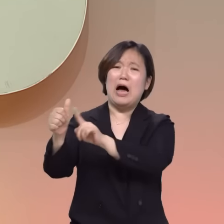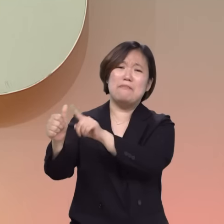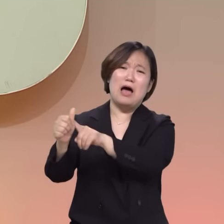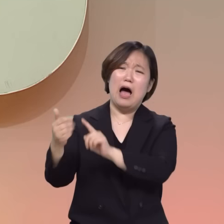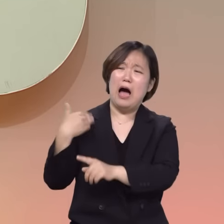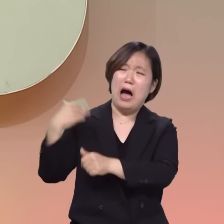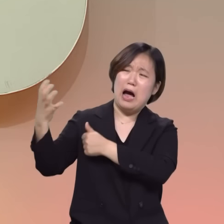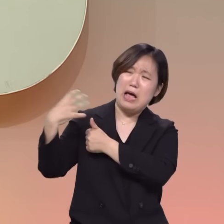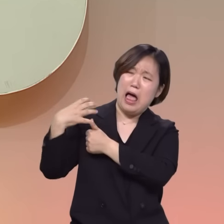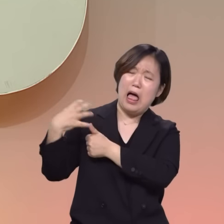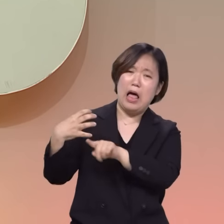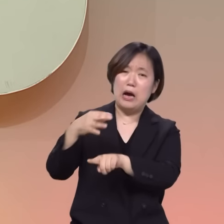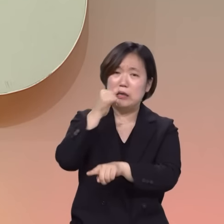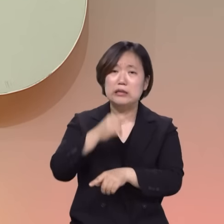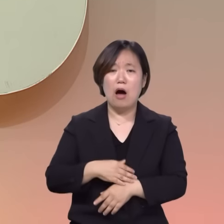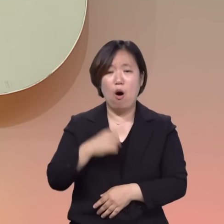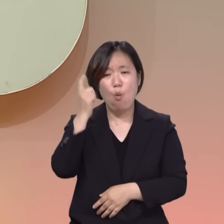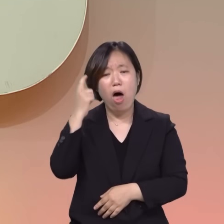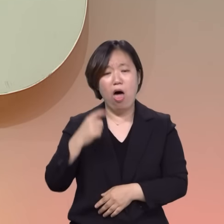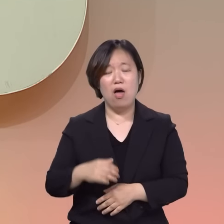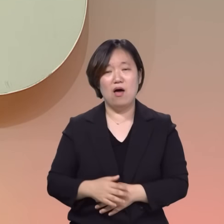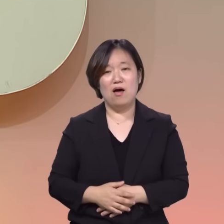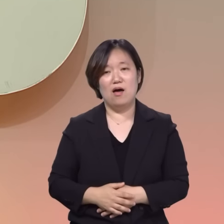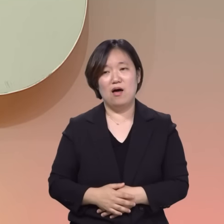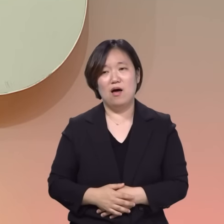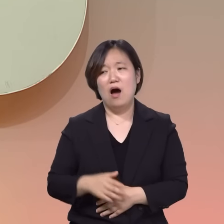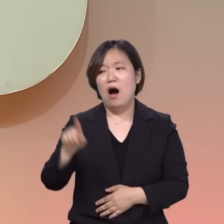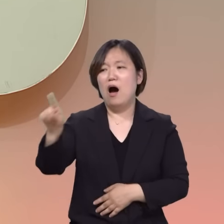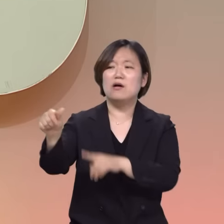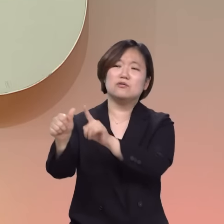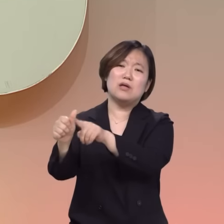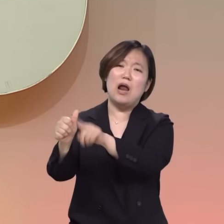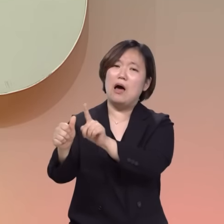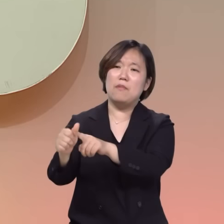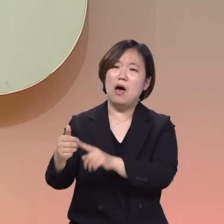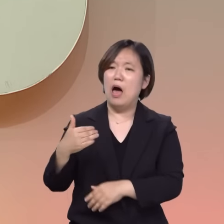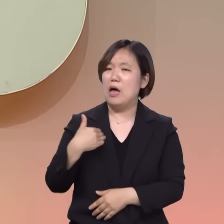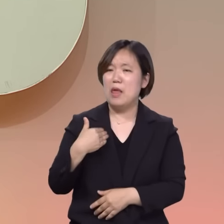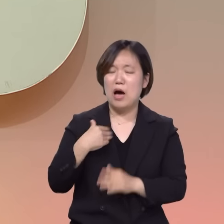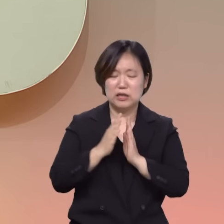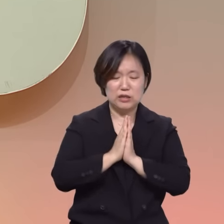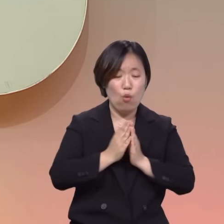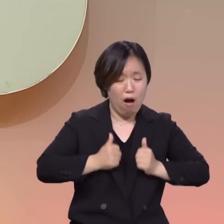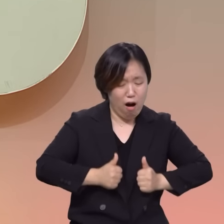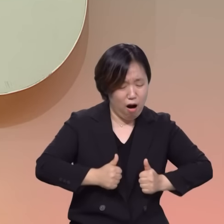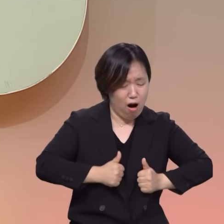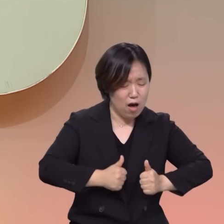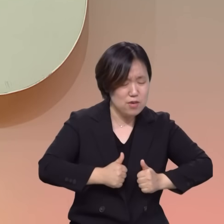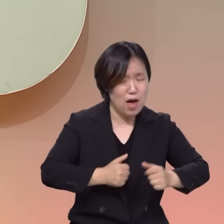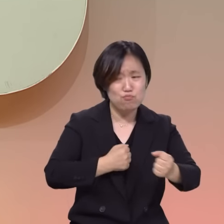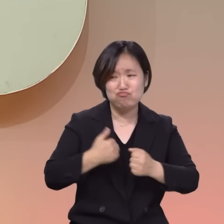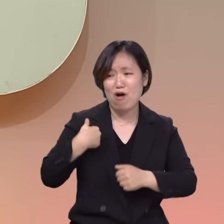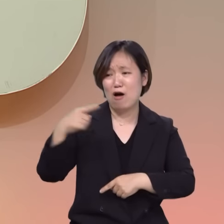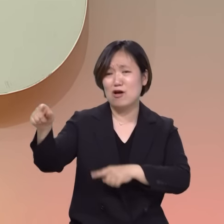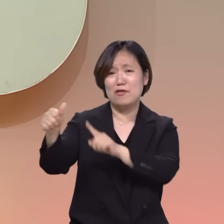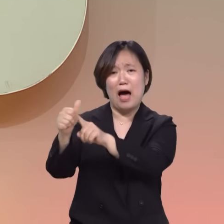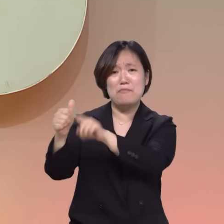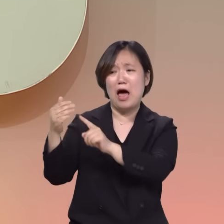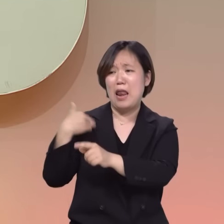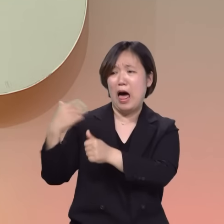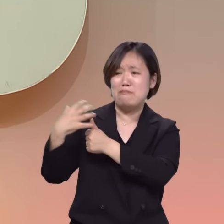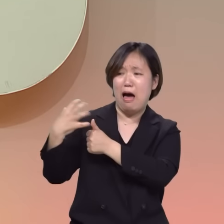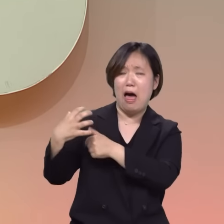계속 저를 괴롭히고 있습니다 왜 왜 저 사람은 저를 이렇게 기도를 열심히 하는데도 왜 저렇게 저를 괴롭히는